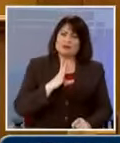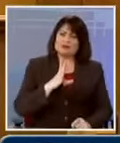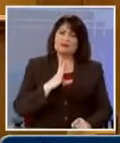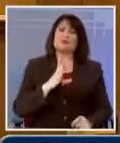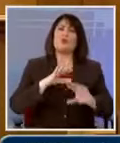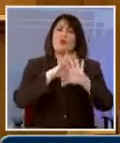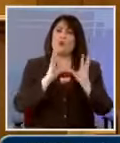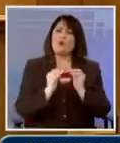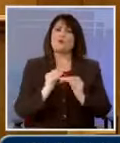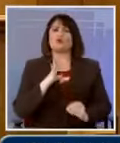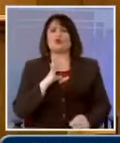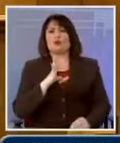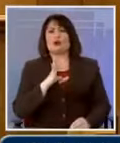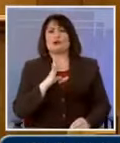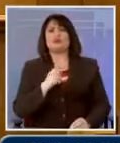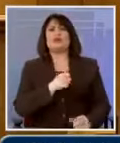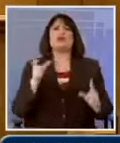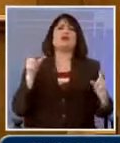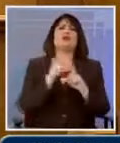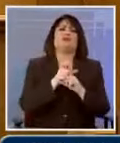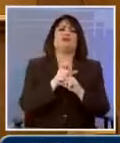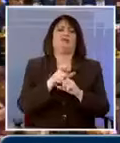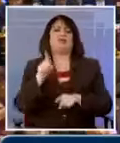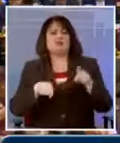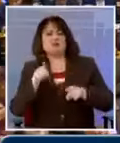όλους τους Έλληνες πολίτες, χωρίς αποκλεισμούς και εξαιρέσεις.